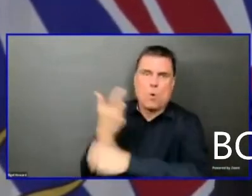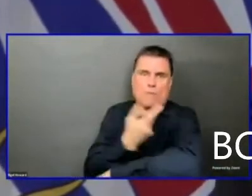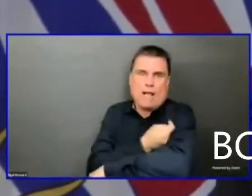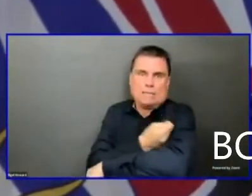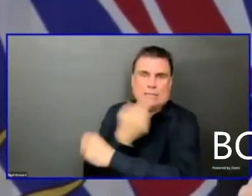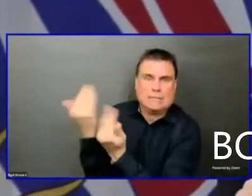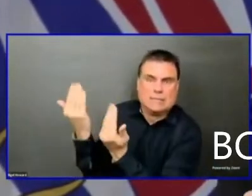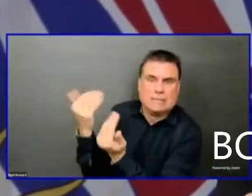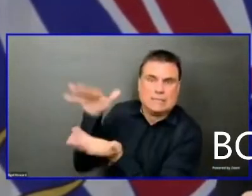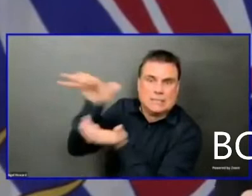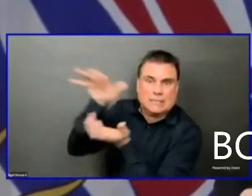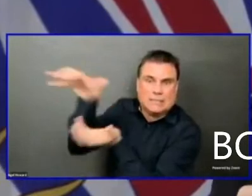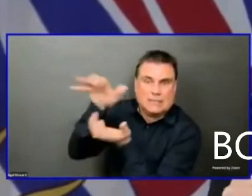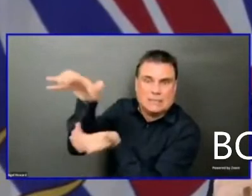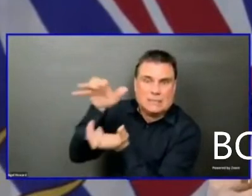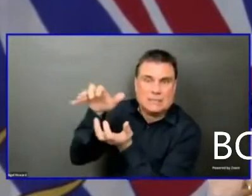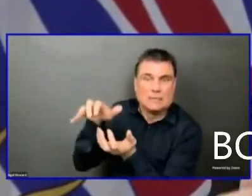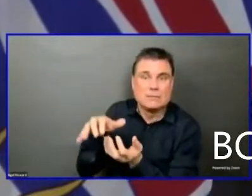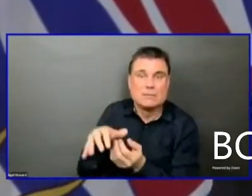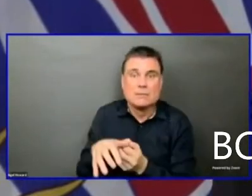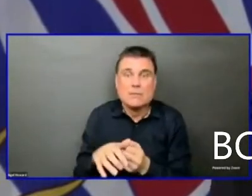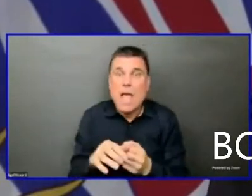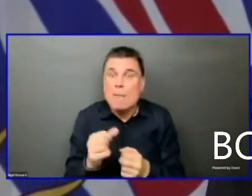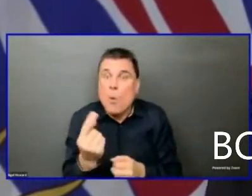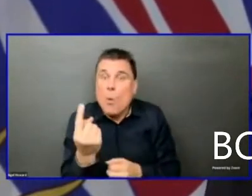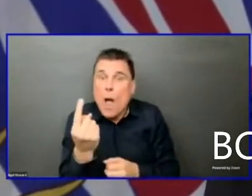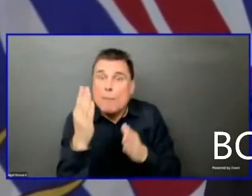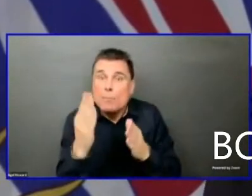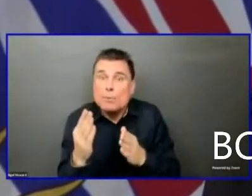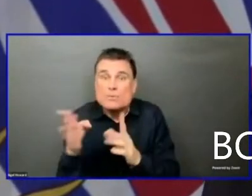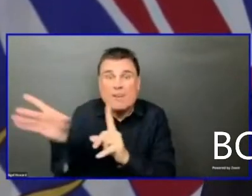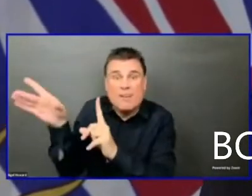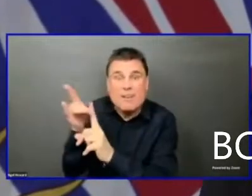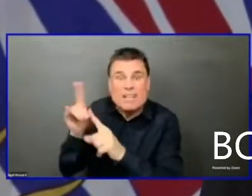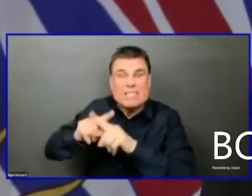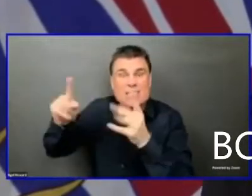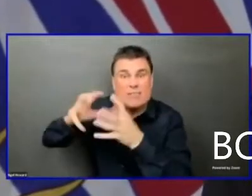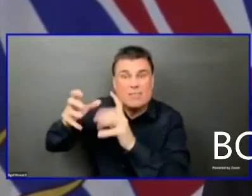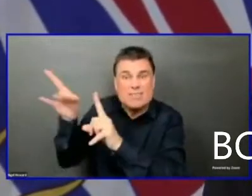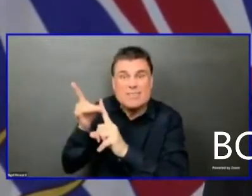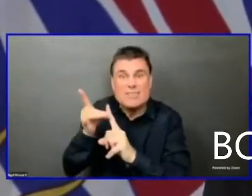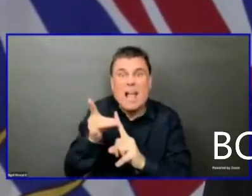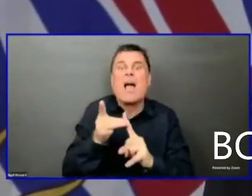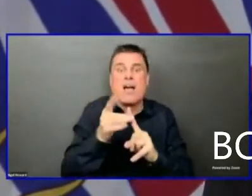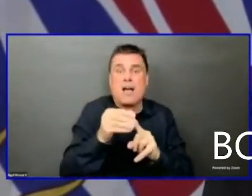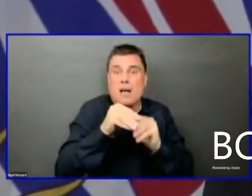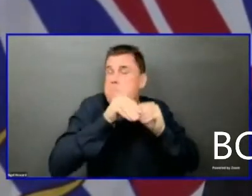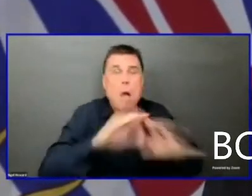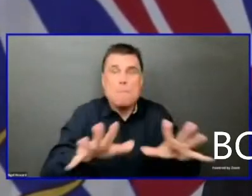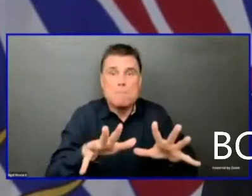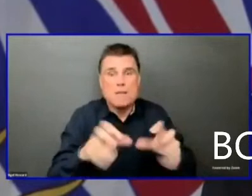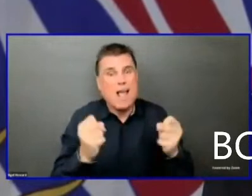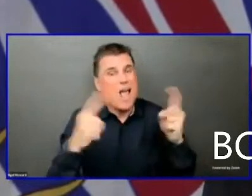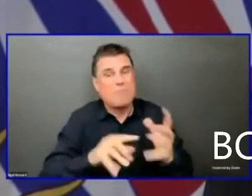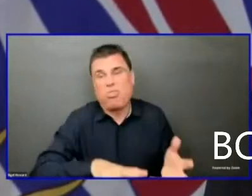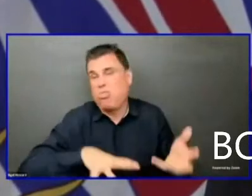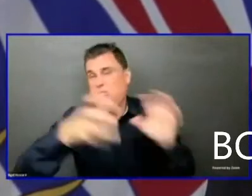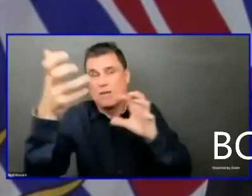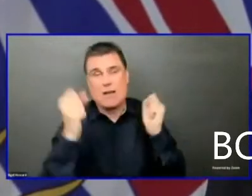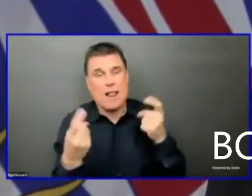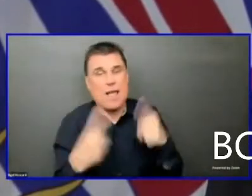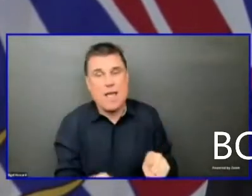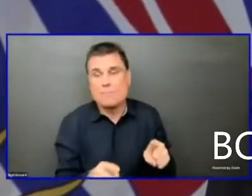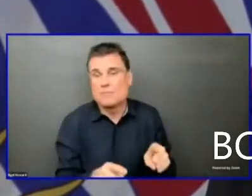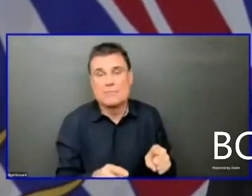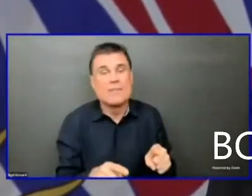染， increase in our contacts 马上就 or 会使 risky 得 contacts 这 with 个 others can 风险就会 quickly 增加 counteract 而 all 且 of our 快速的传 progress 播